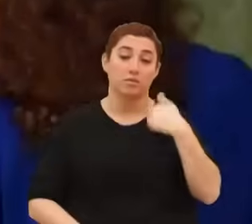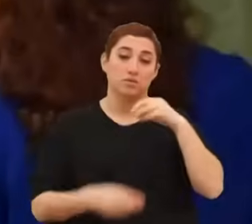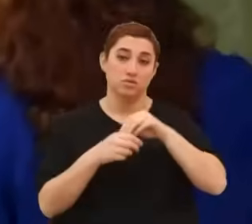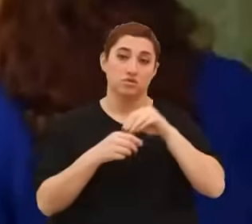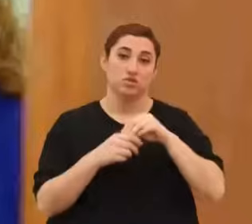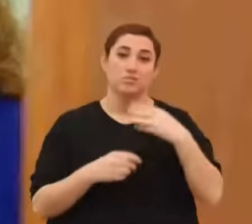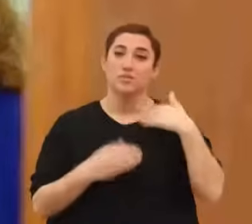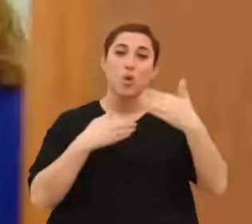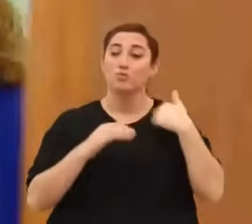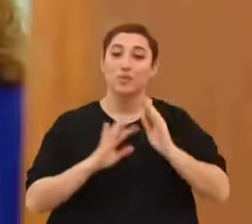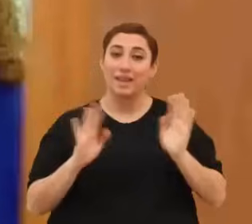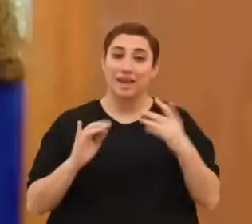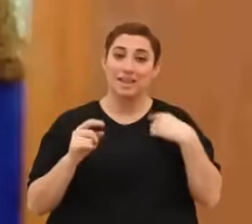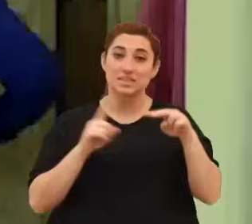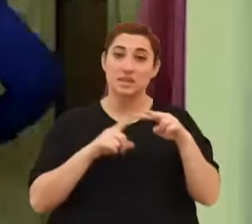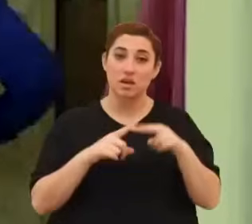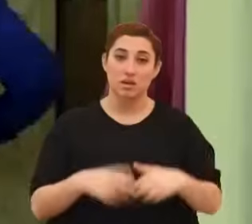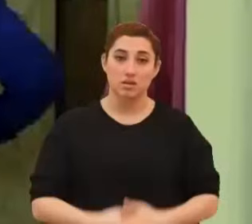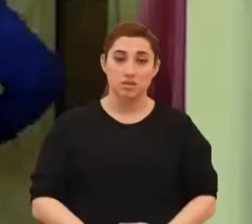için. Biz komşu değiliz ki Niyazi.